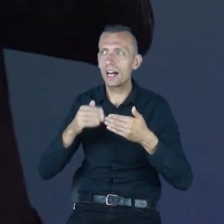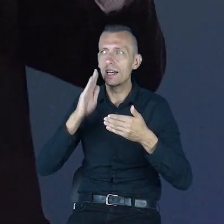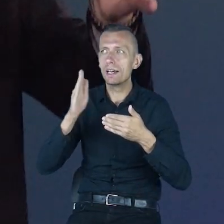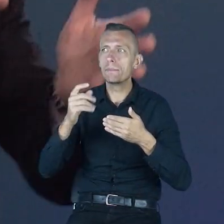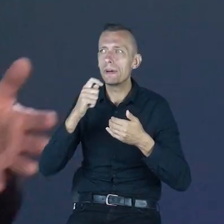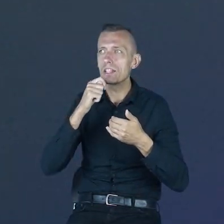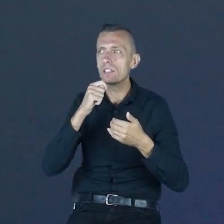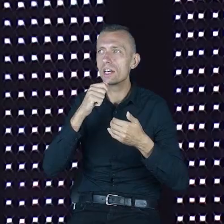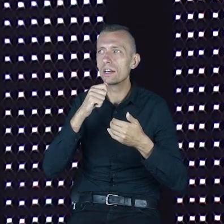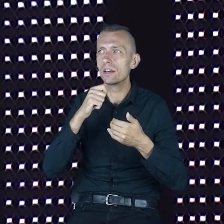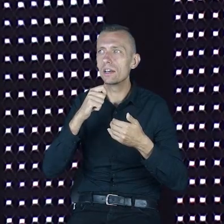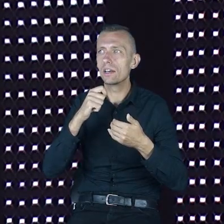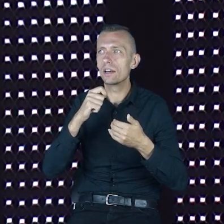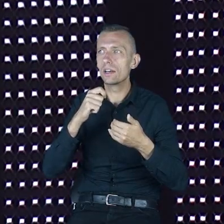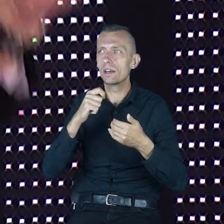włączyć